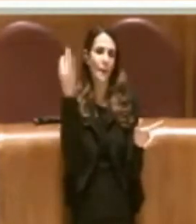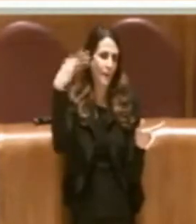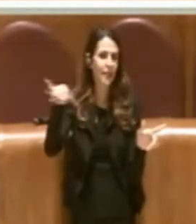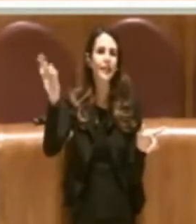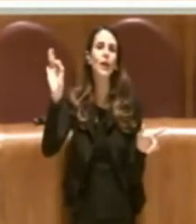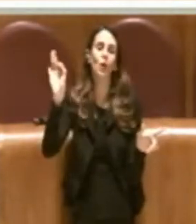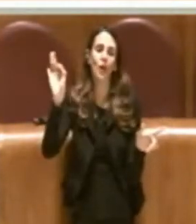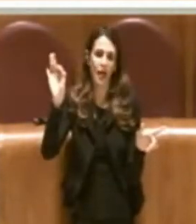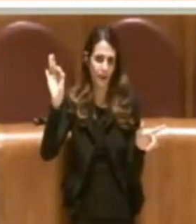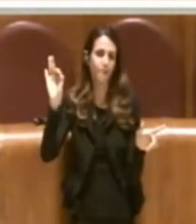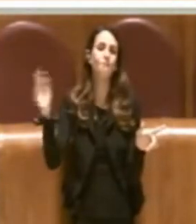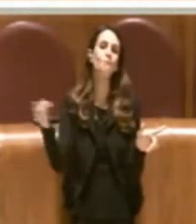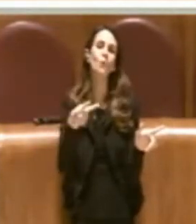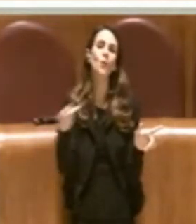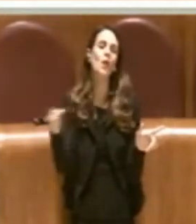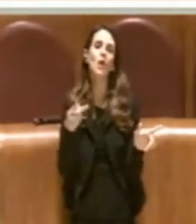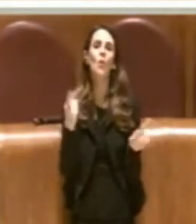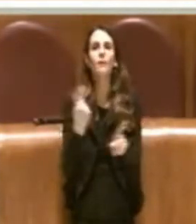particolari e devono avere